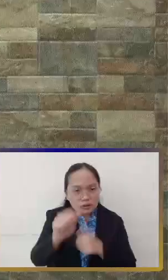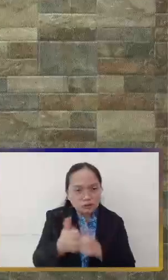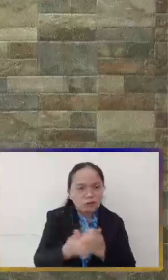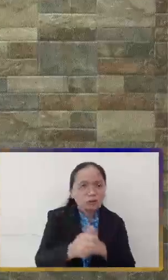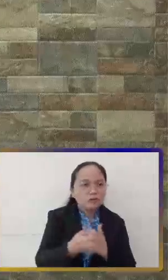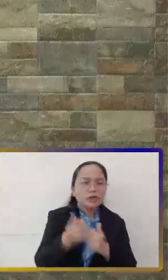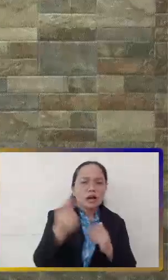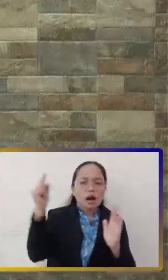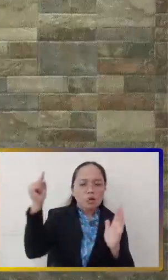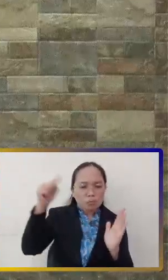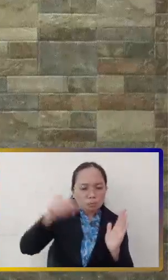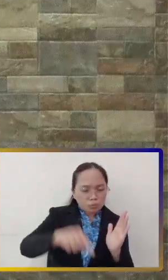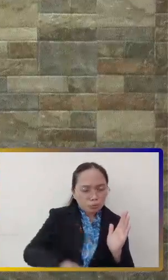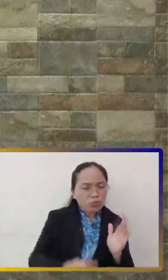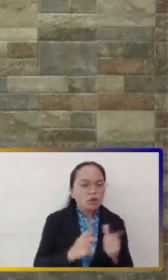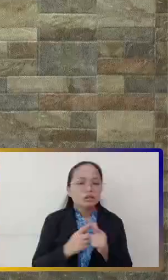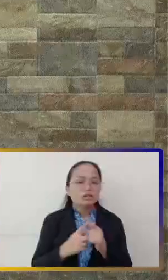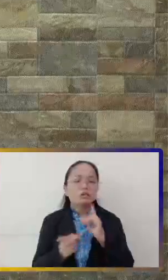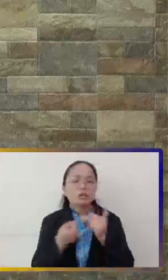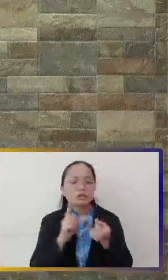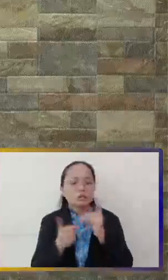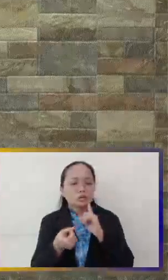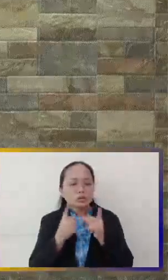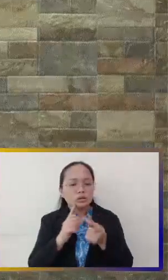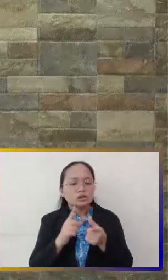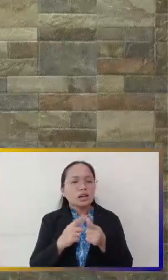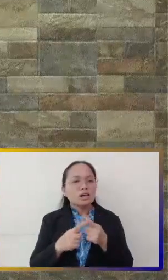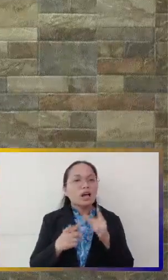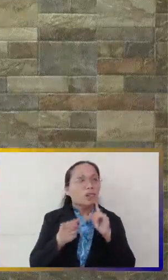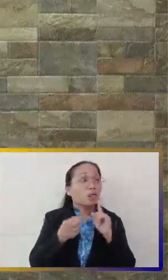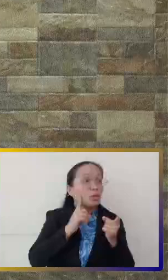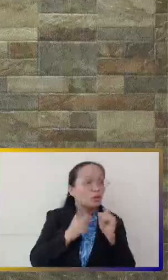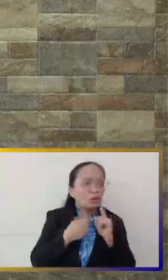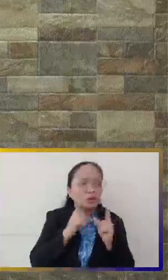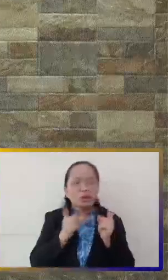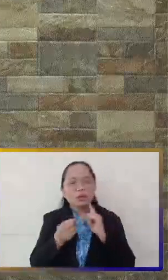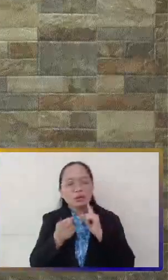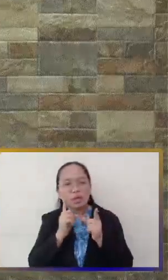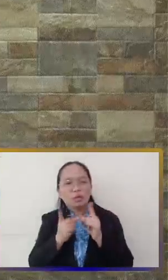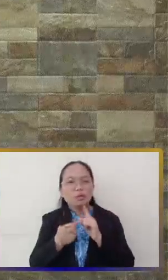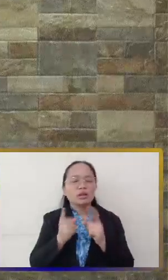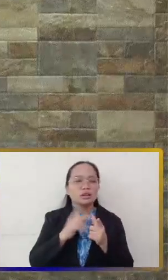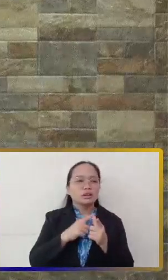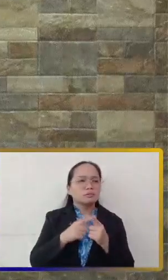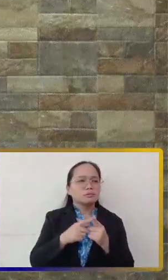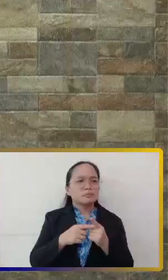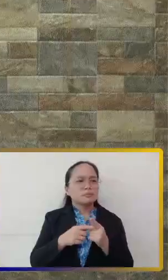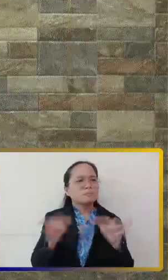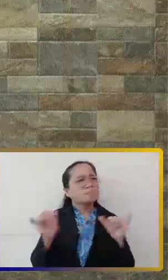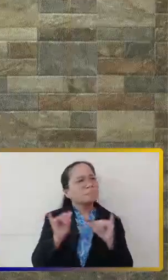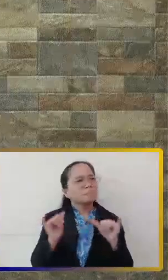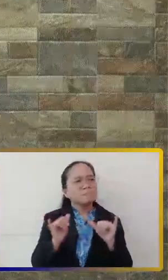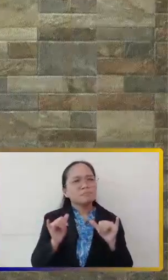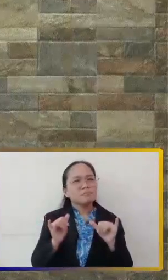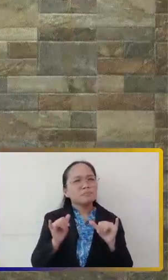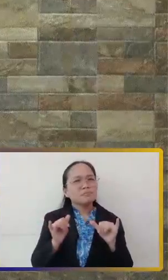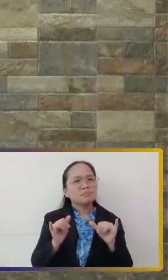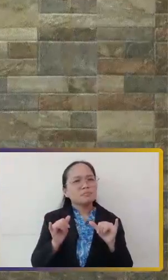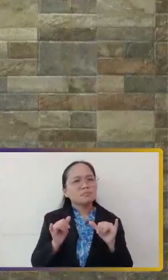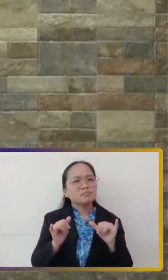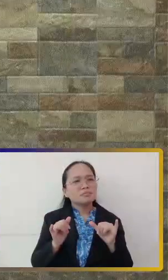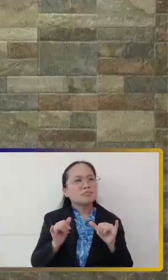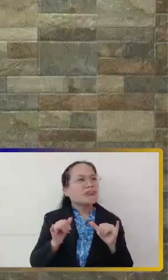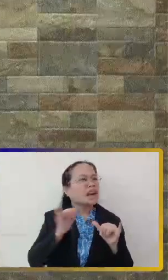ko, kinausap ko. Tapos nagsasalita rin yung nandoon na parang ano rin